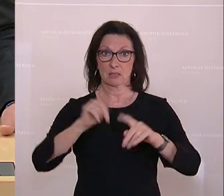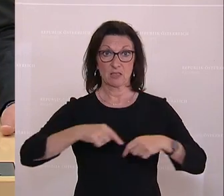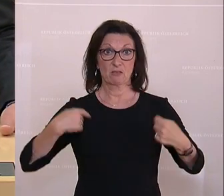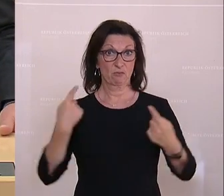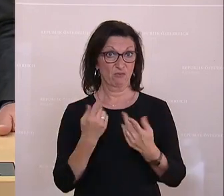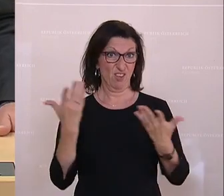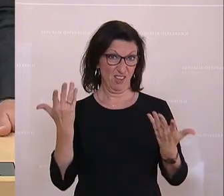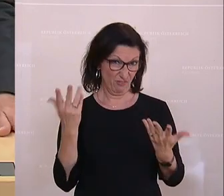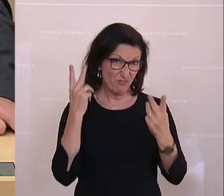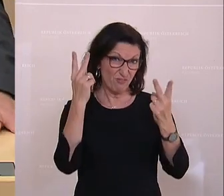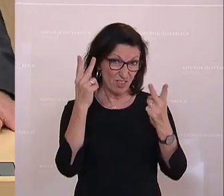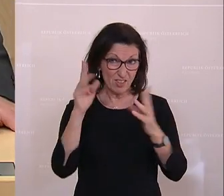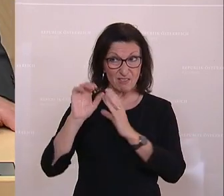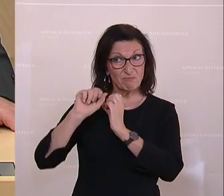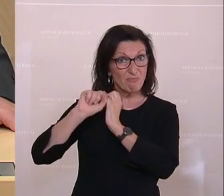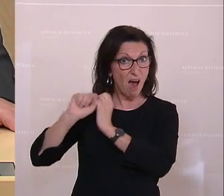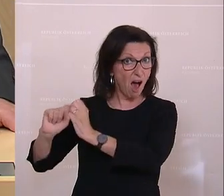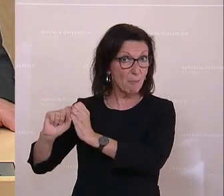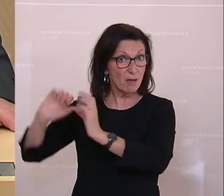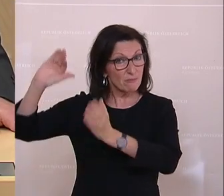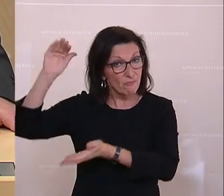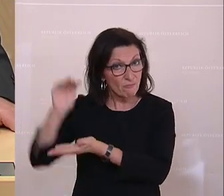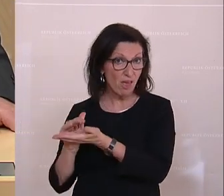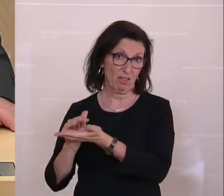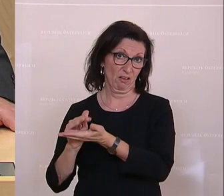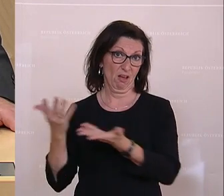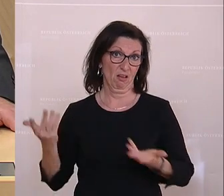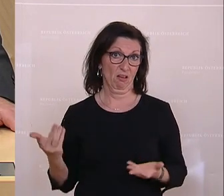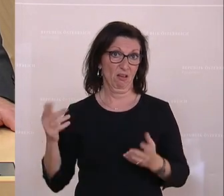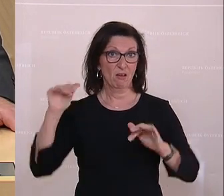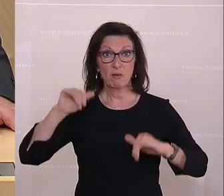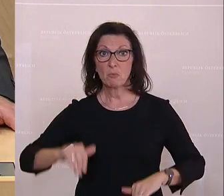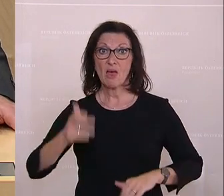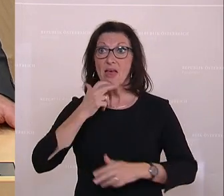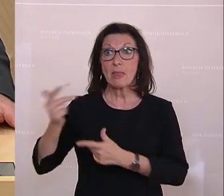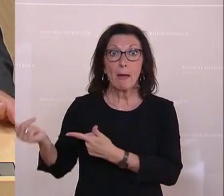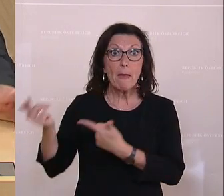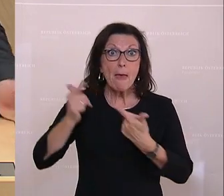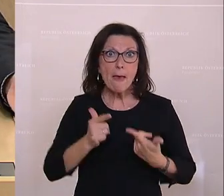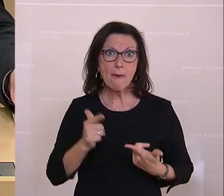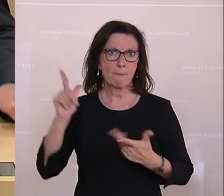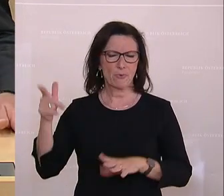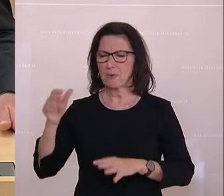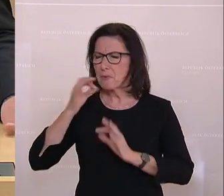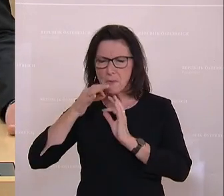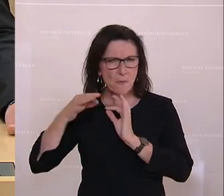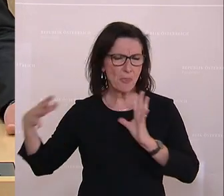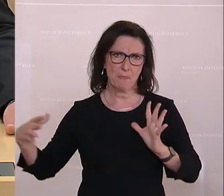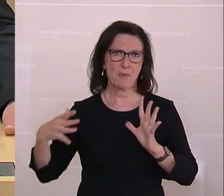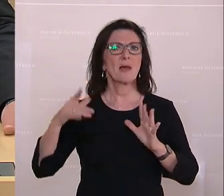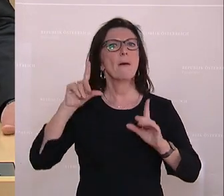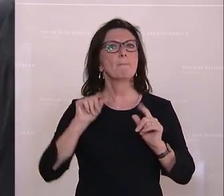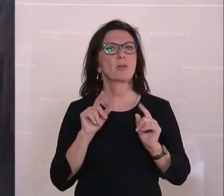weniger Abhängigkeit bekommen von fossilen Energieträgern und von Energieimporten. Wir müssen Photovoltaik ausbauen. Wir müssen